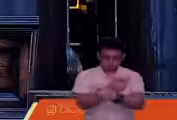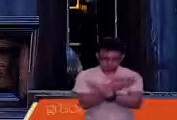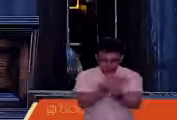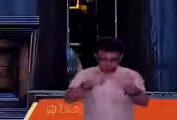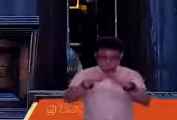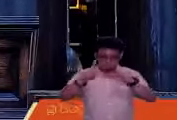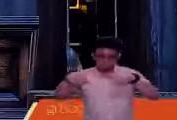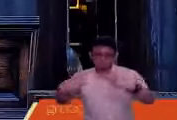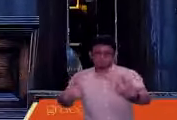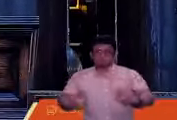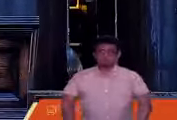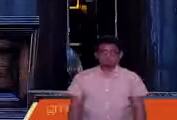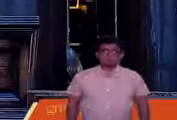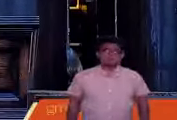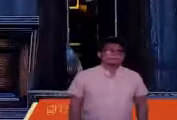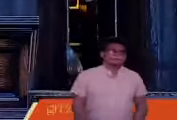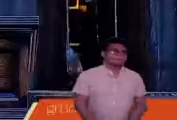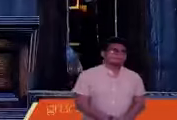ni anamang gyud mo dire.